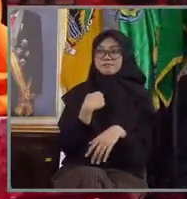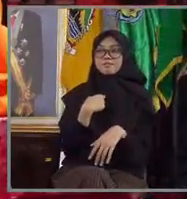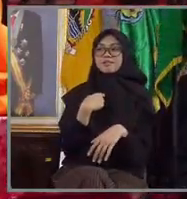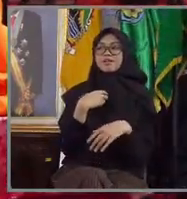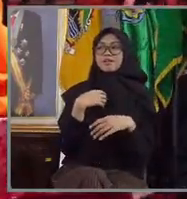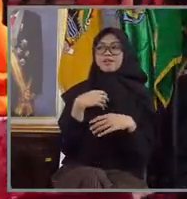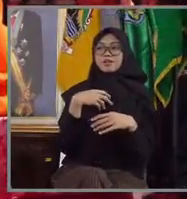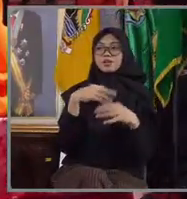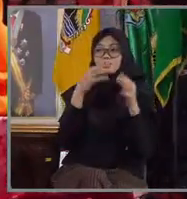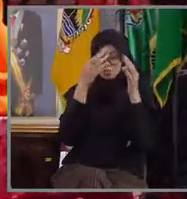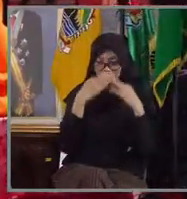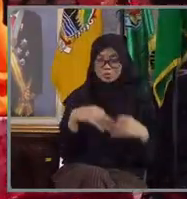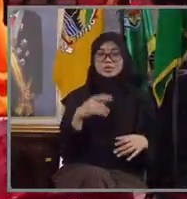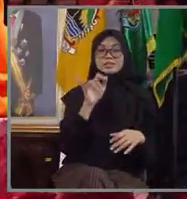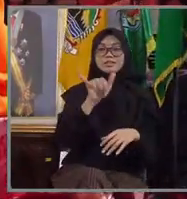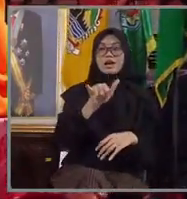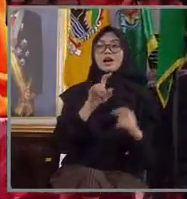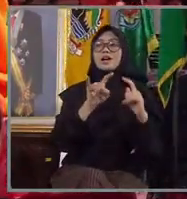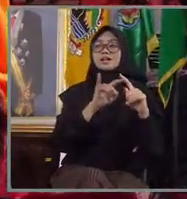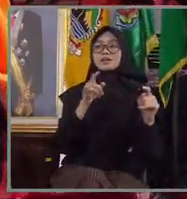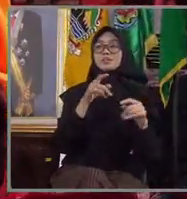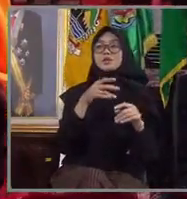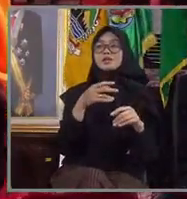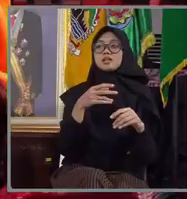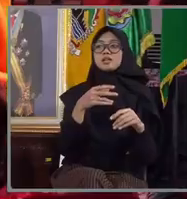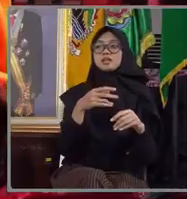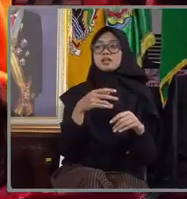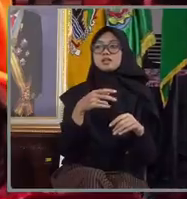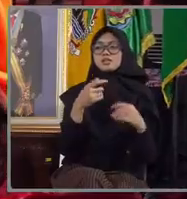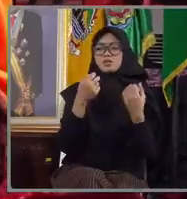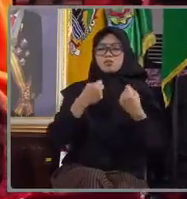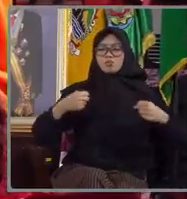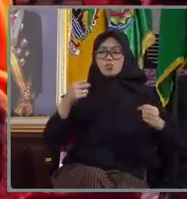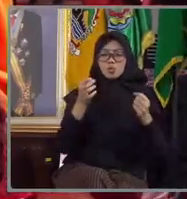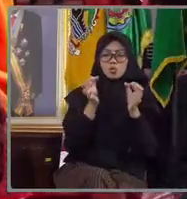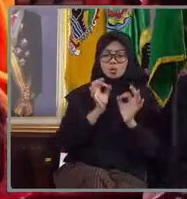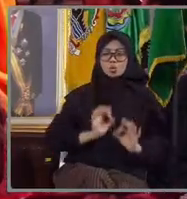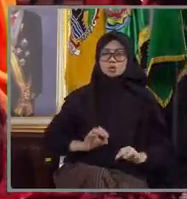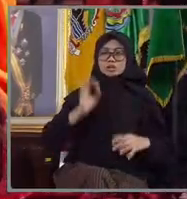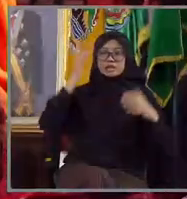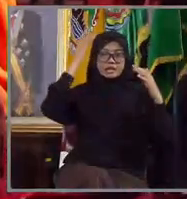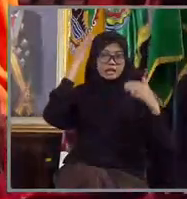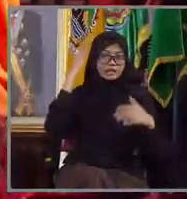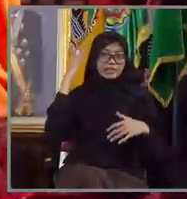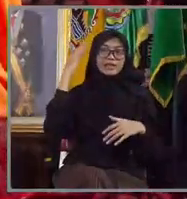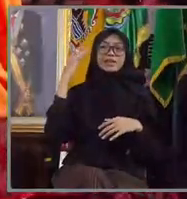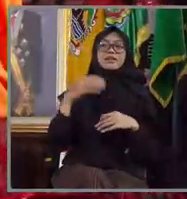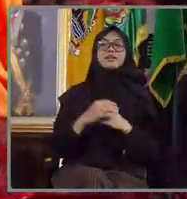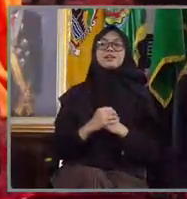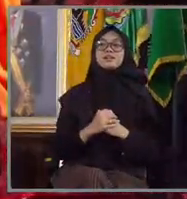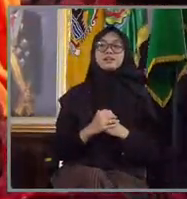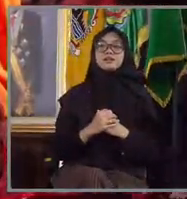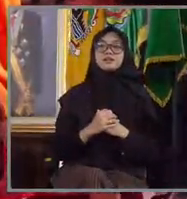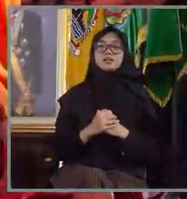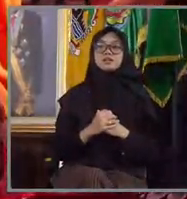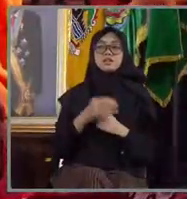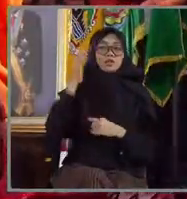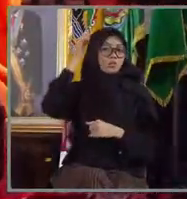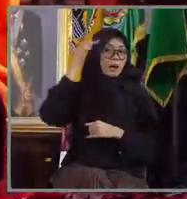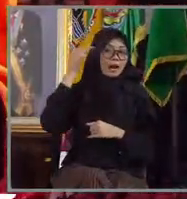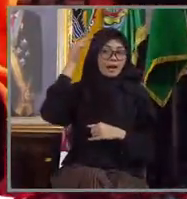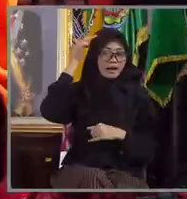ya enggak boleh ngomong temen-temen gak apa-apa wong soal gemuk kurus kriting wonten